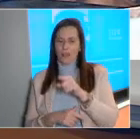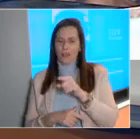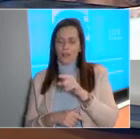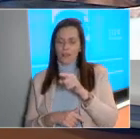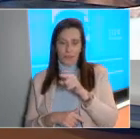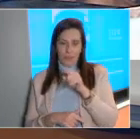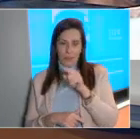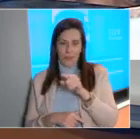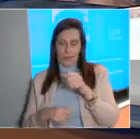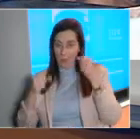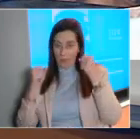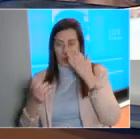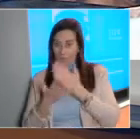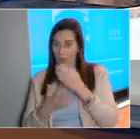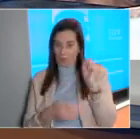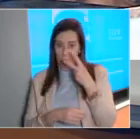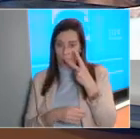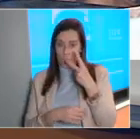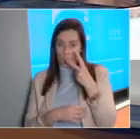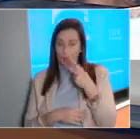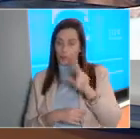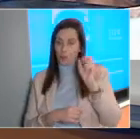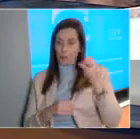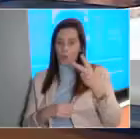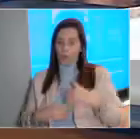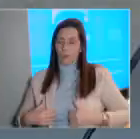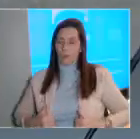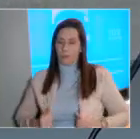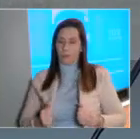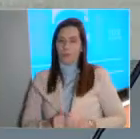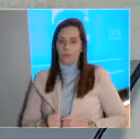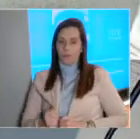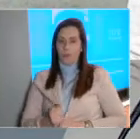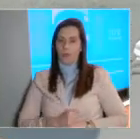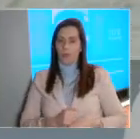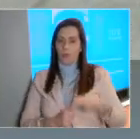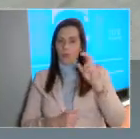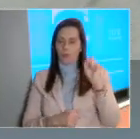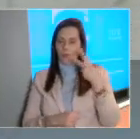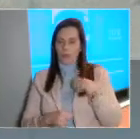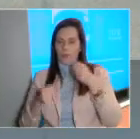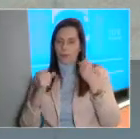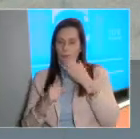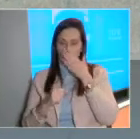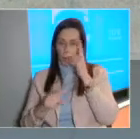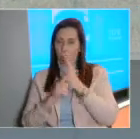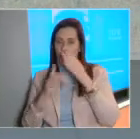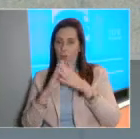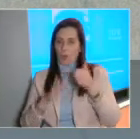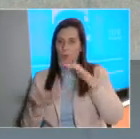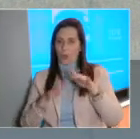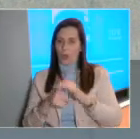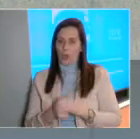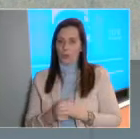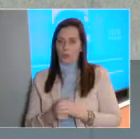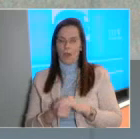שאורי מפגינה כבר כמה? שבועיים? מעל שבועיים. בואי רק ליד המיקרופון, אורי. מעל שבועיים. מול בית ראש הממשלה? מול בית ראש